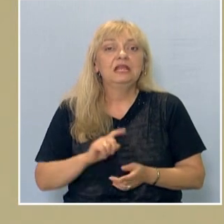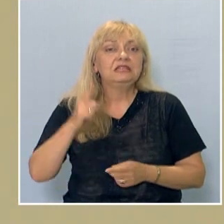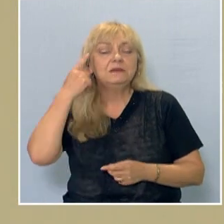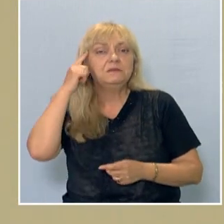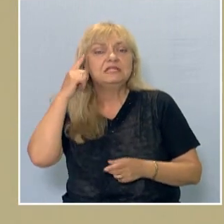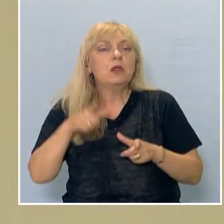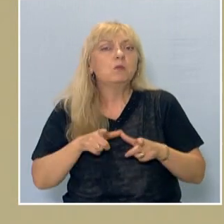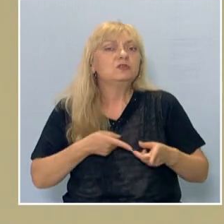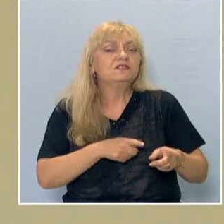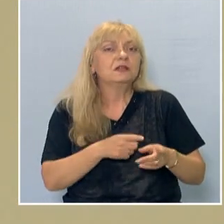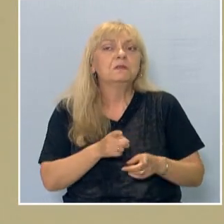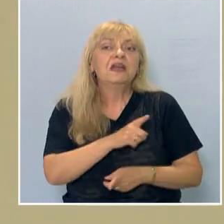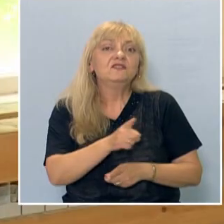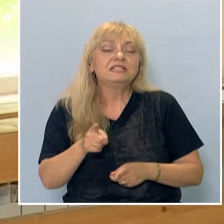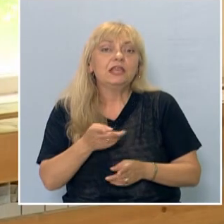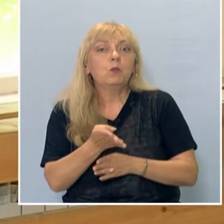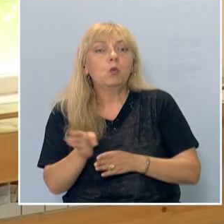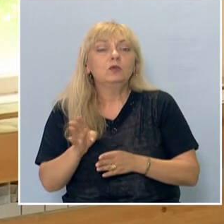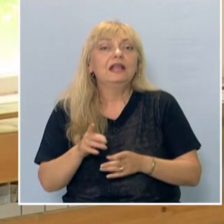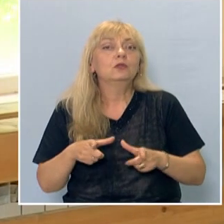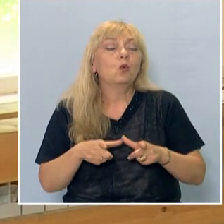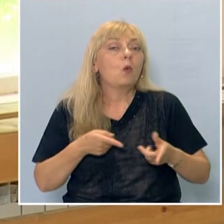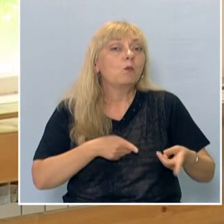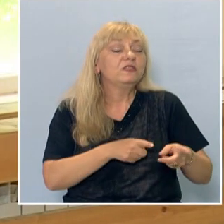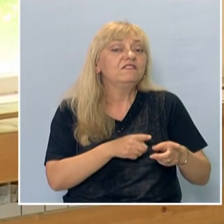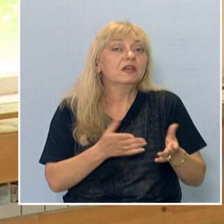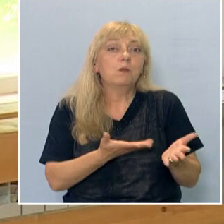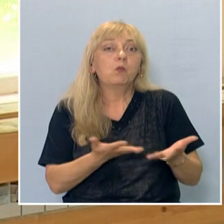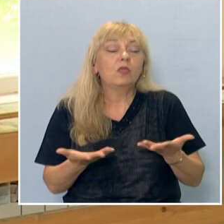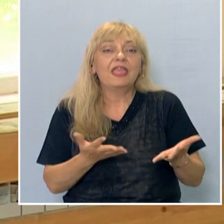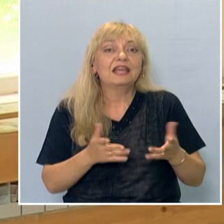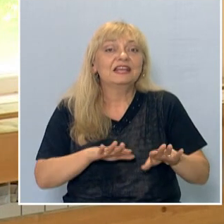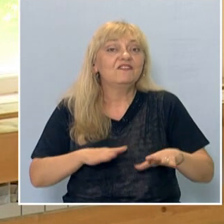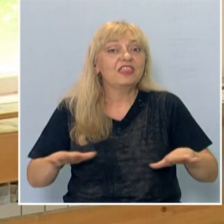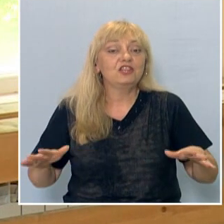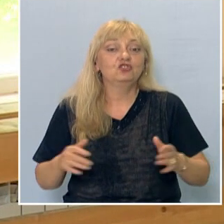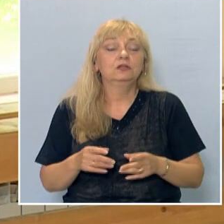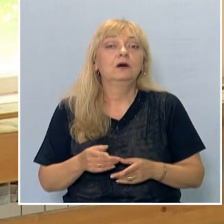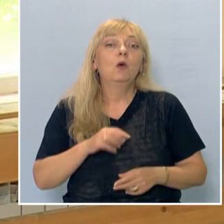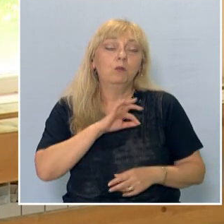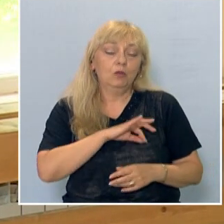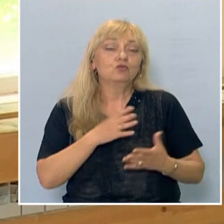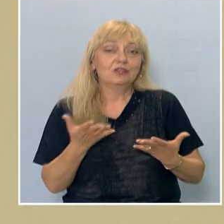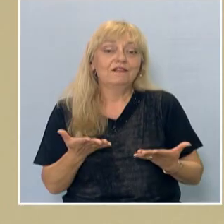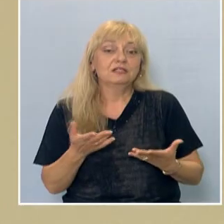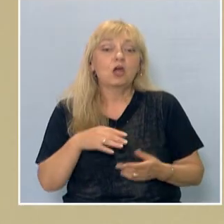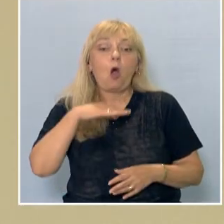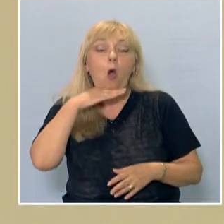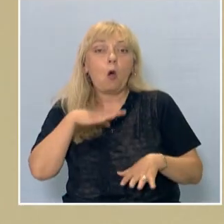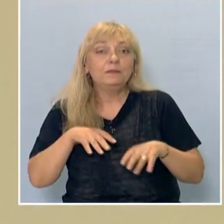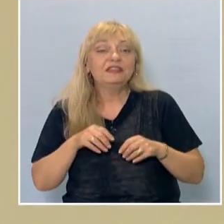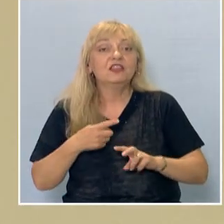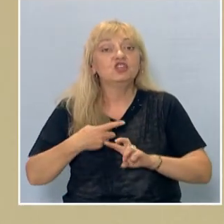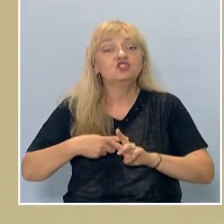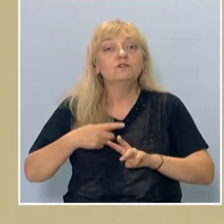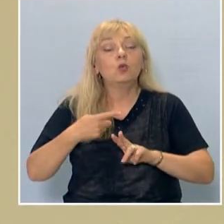всеки по-отделно го мотивирам по някакъв начин. Но явно се получава. Опитът на Живко Николов през